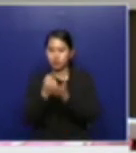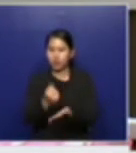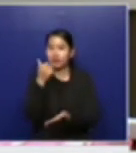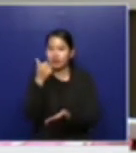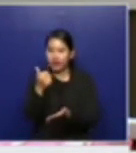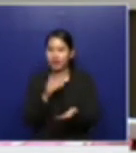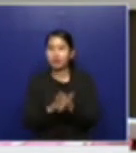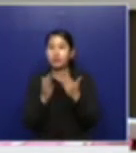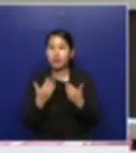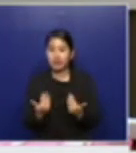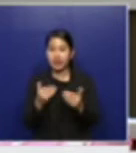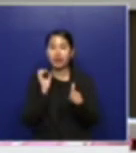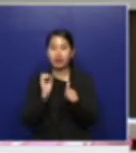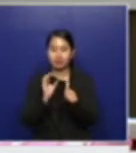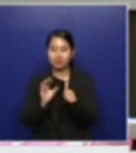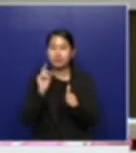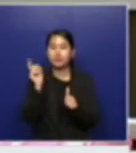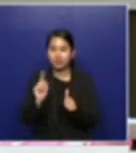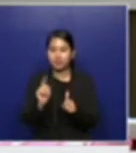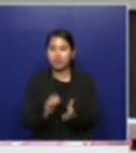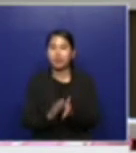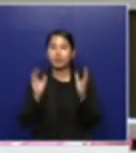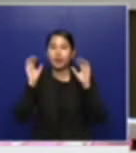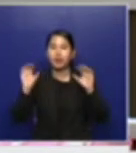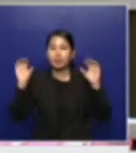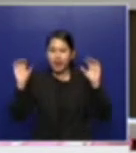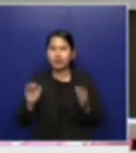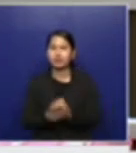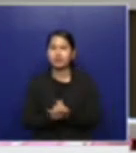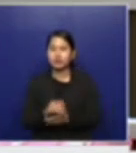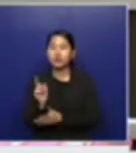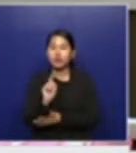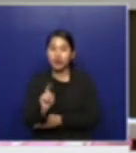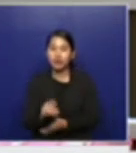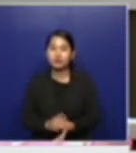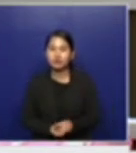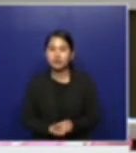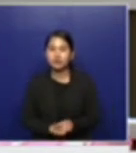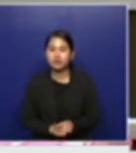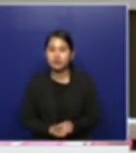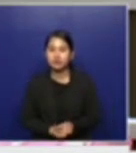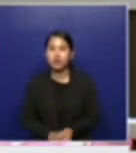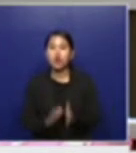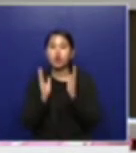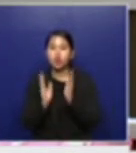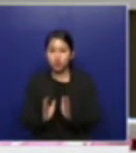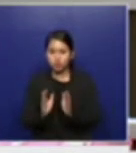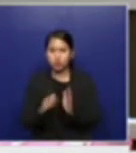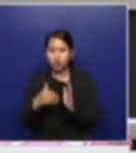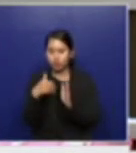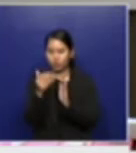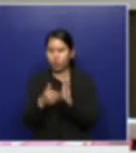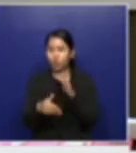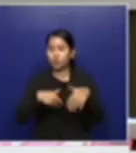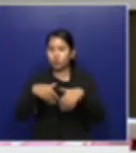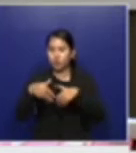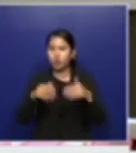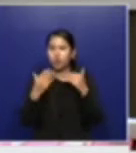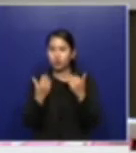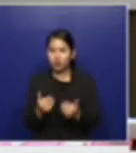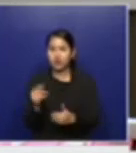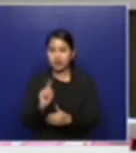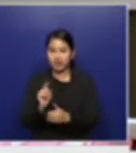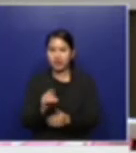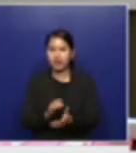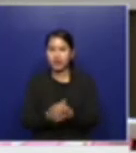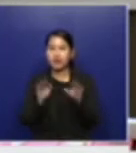ผมแนะนำมันก่อนว่ารัฐบาลครับวันนี้ย้ายกระแสของน้องๆที่อยู่ชนบทเพราะวันนี้มันลุกไปถึงเรียนประถมแล้ว